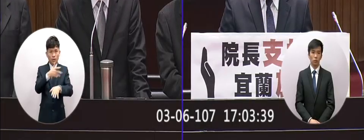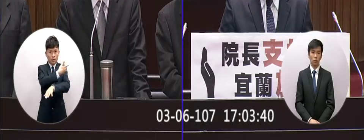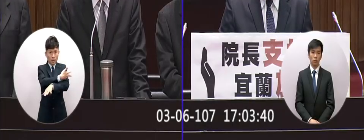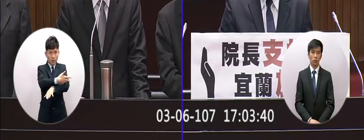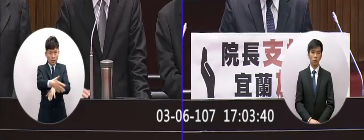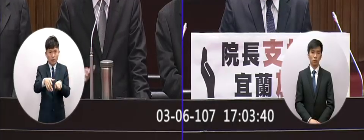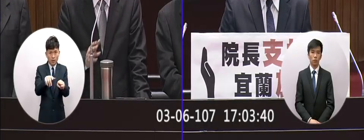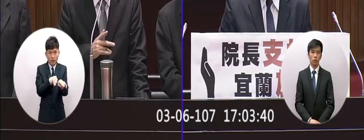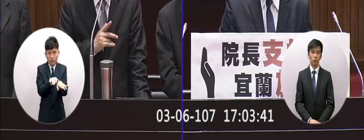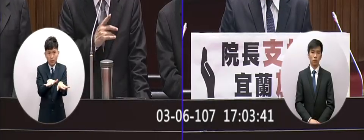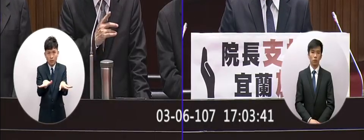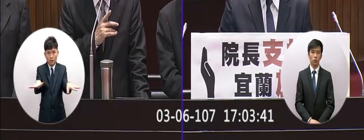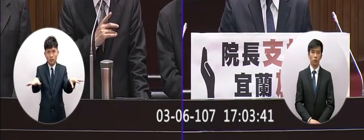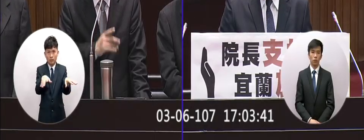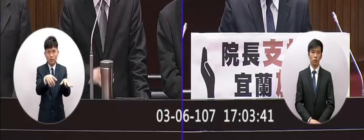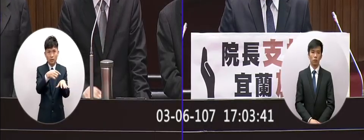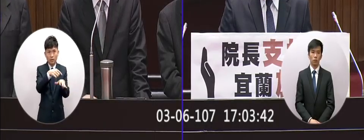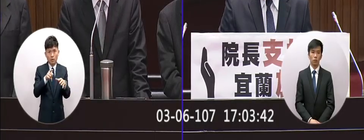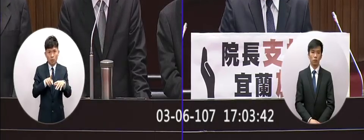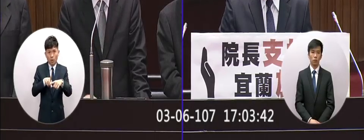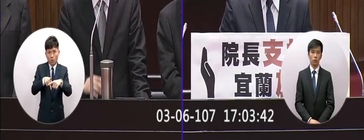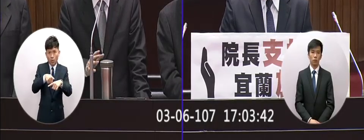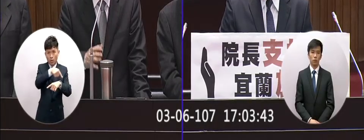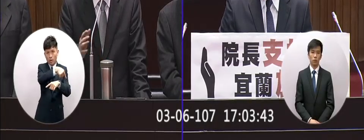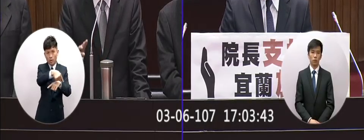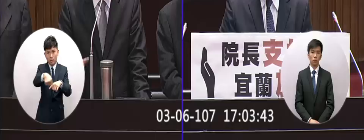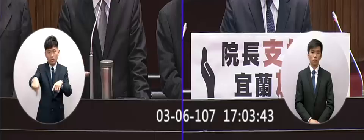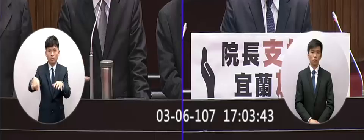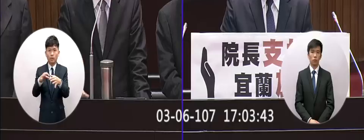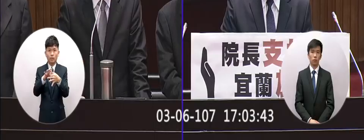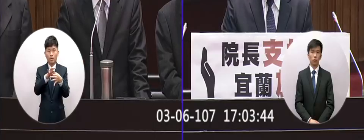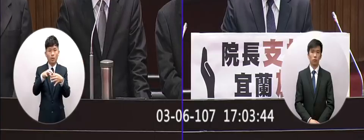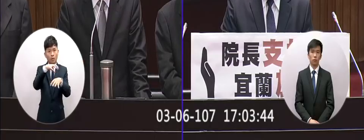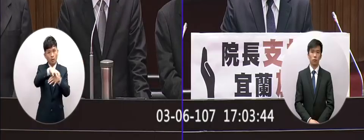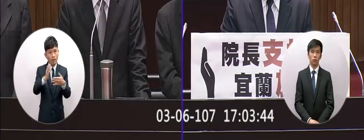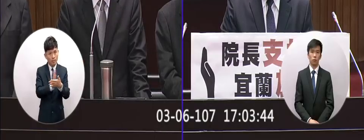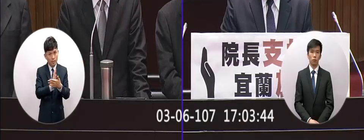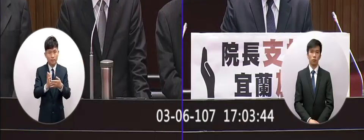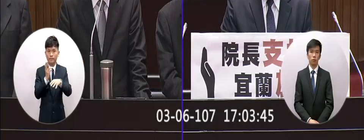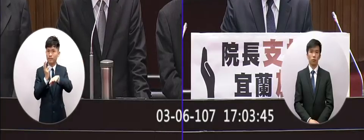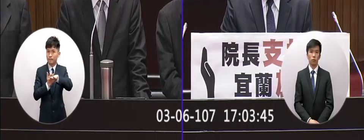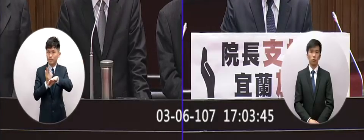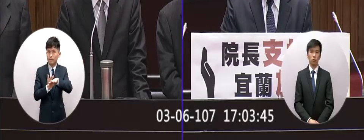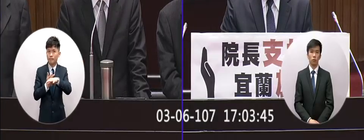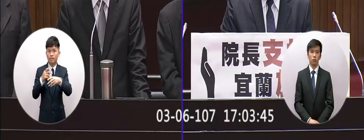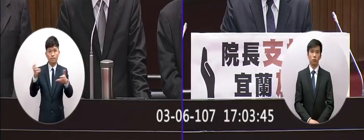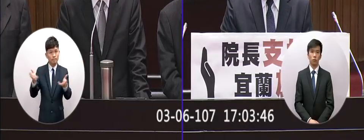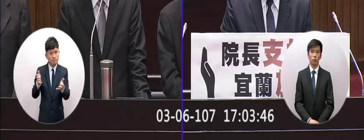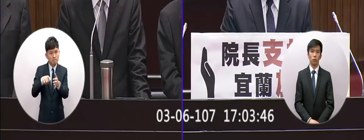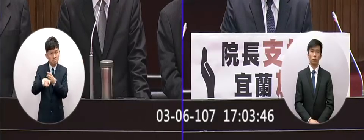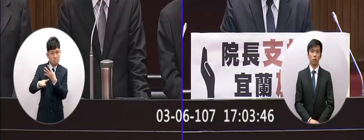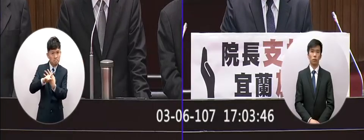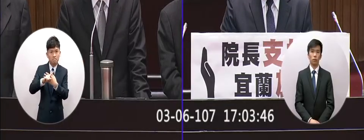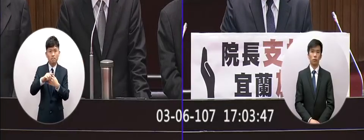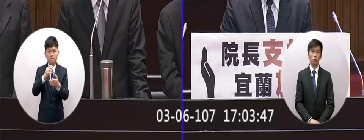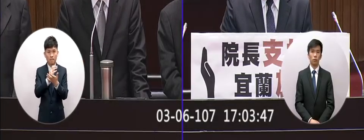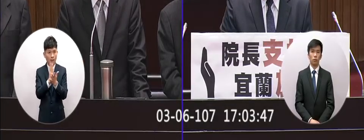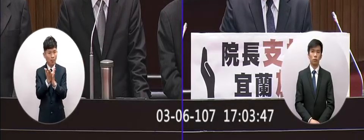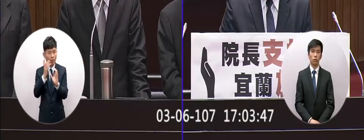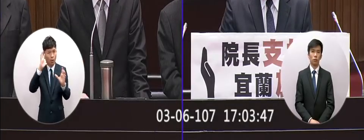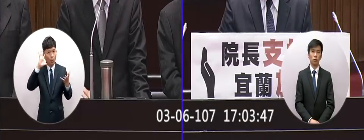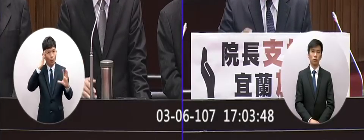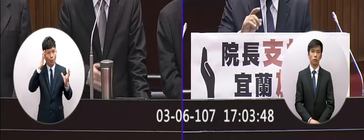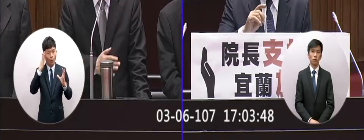口河道，所以显然它包括环评，包括技术，包括其他的工程专业方面一定会更加复